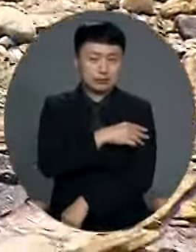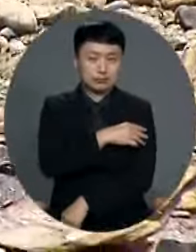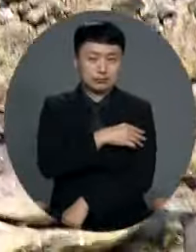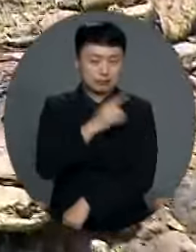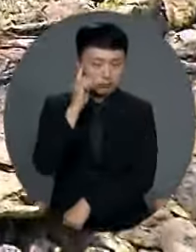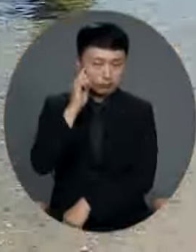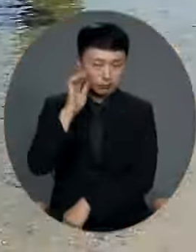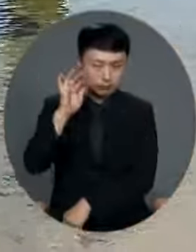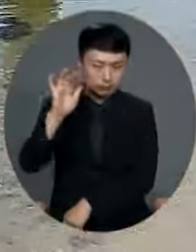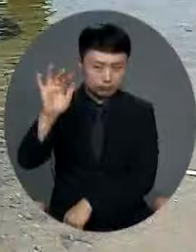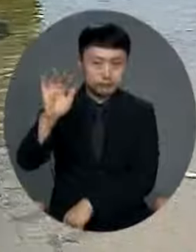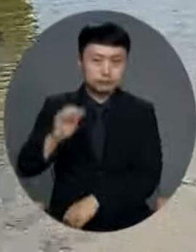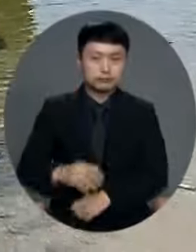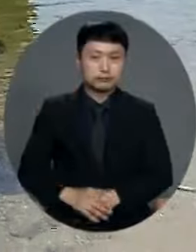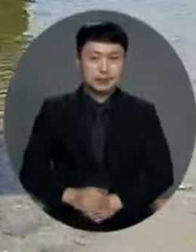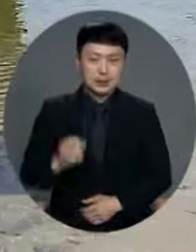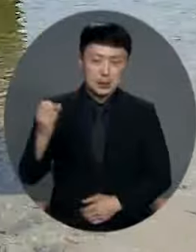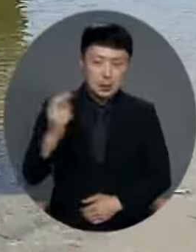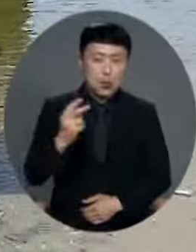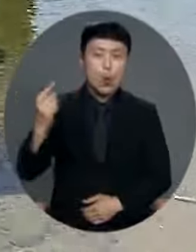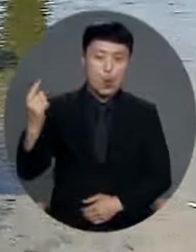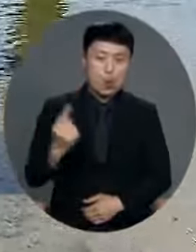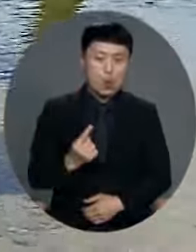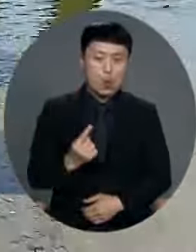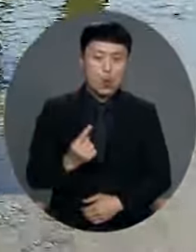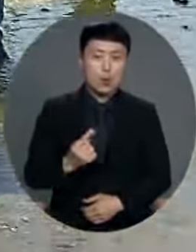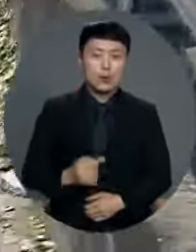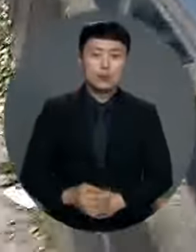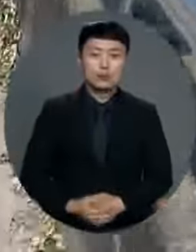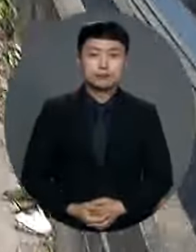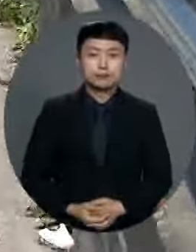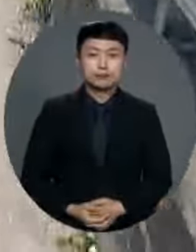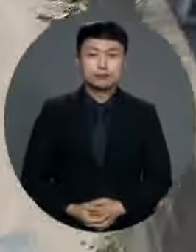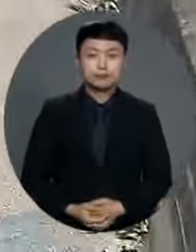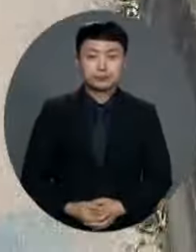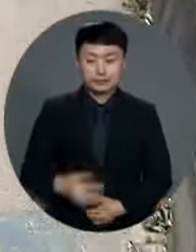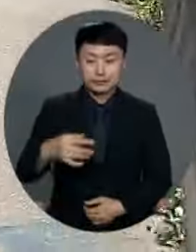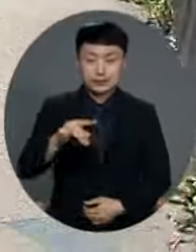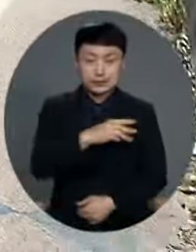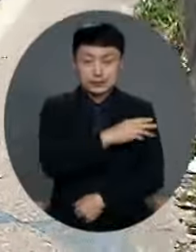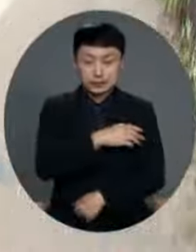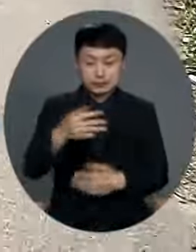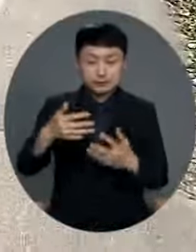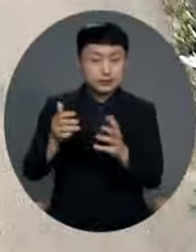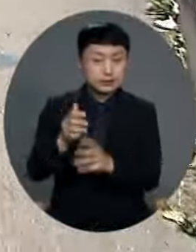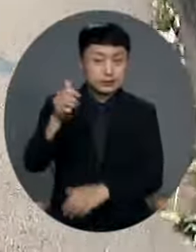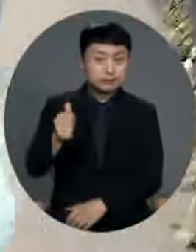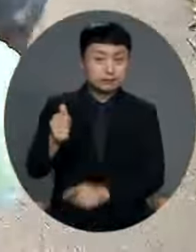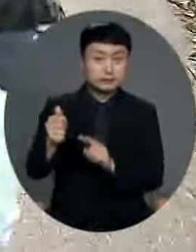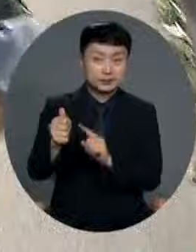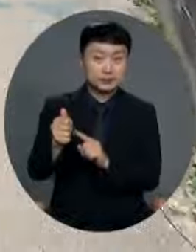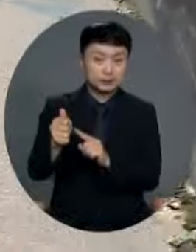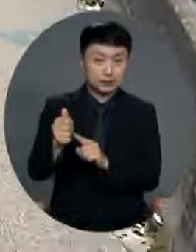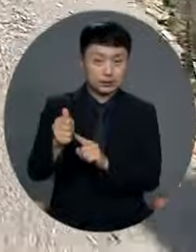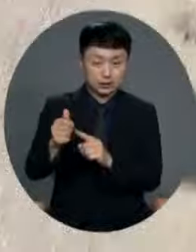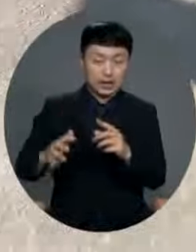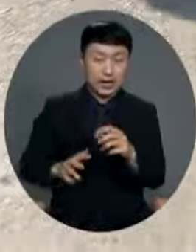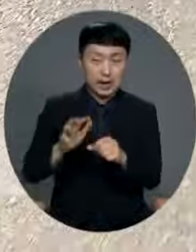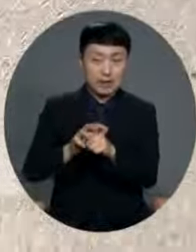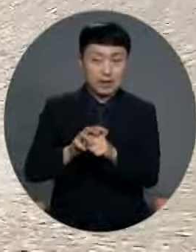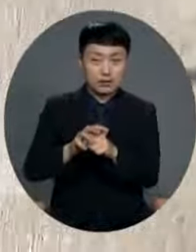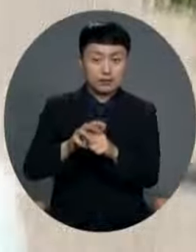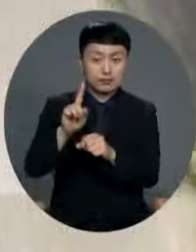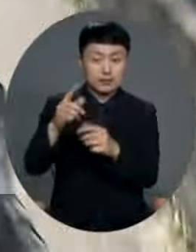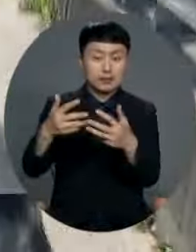추모합니다 또 수구나 상병의 직속 상관이었던 해병 일사단